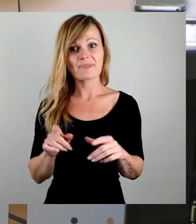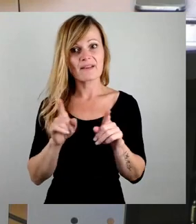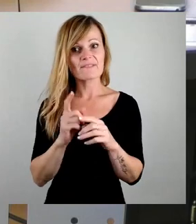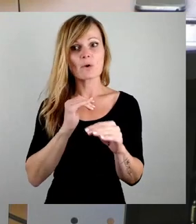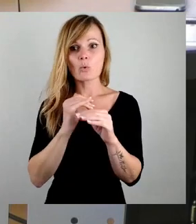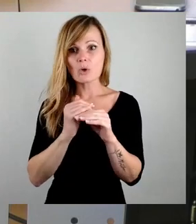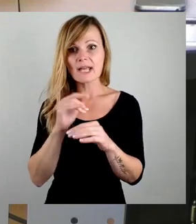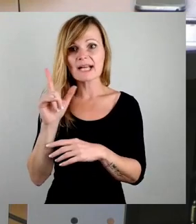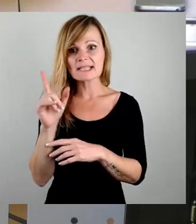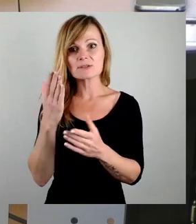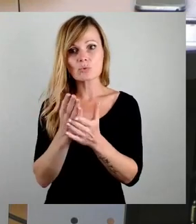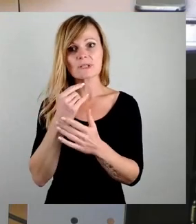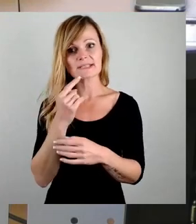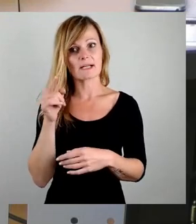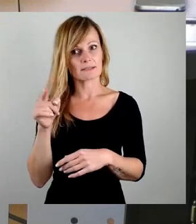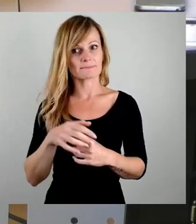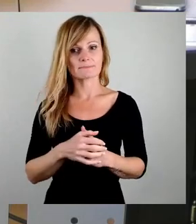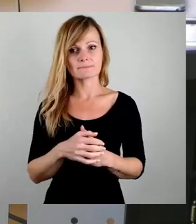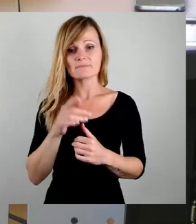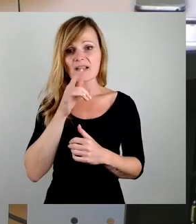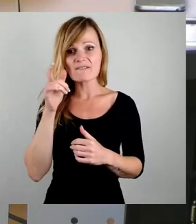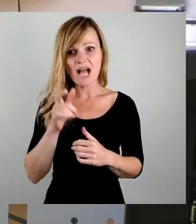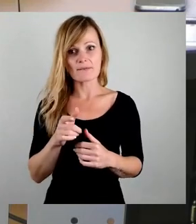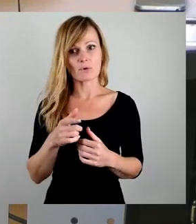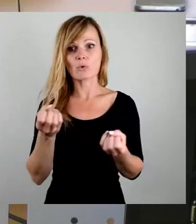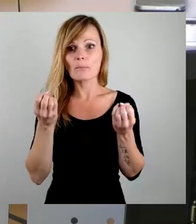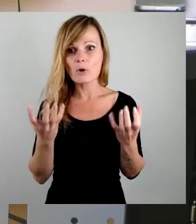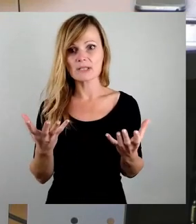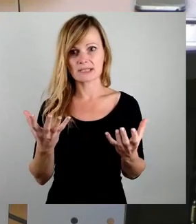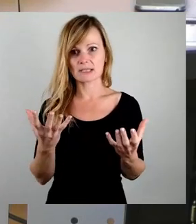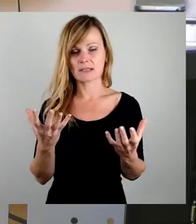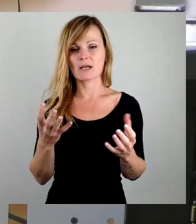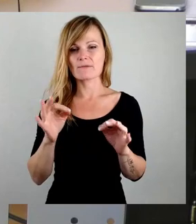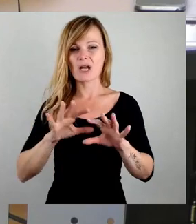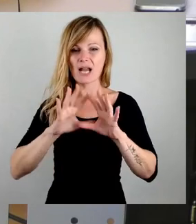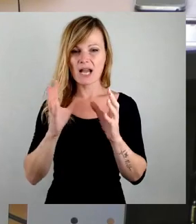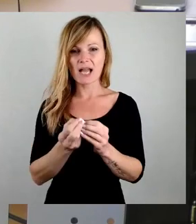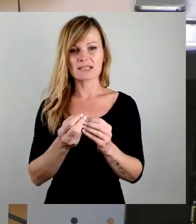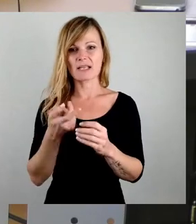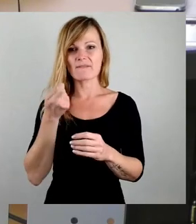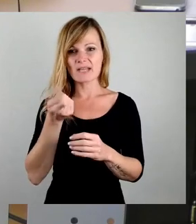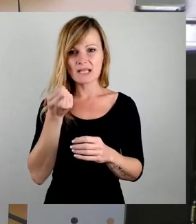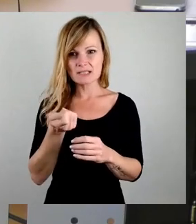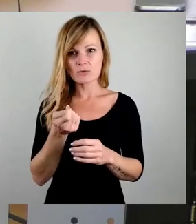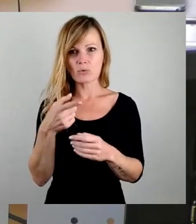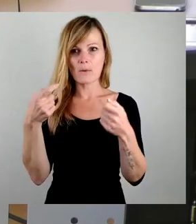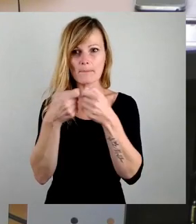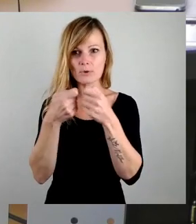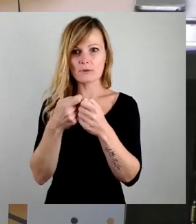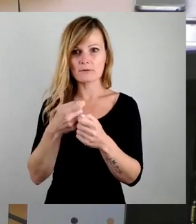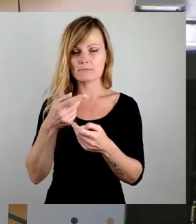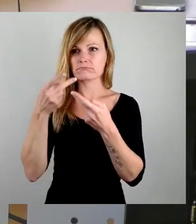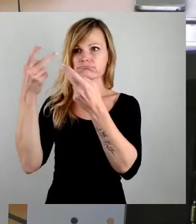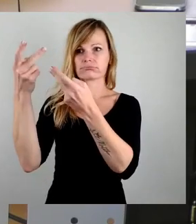sagte. Die Verantwortung ist plötzlich für über die ganze Finanzierung an den Bund gegangen. Und das auf